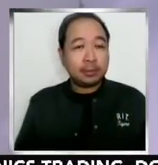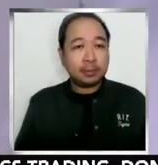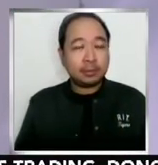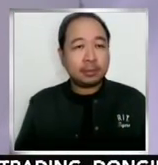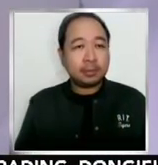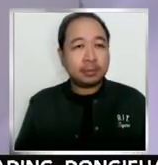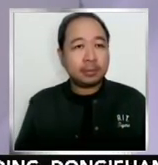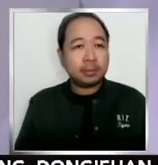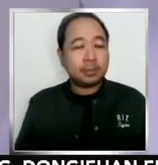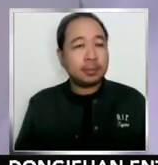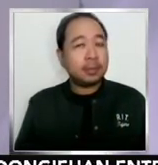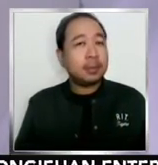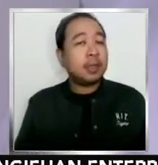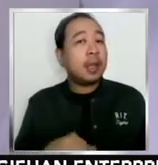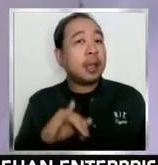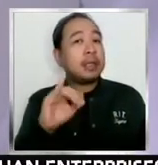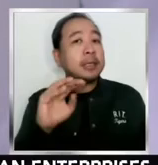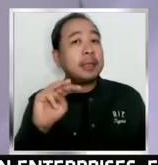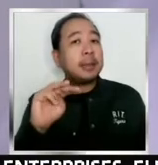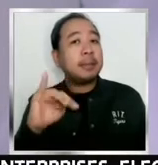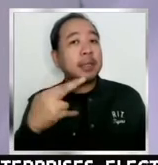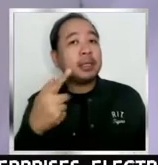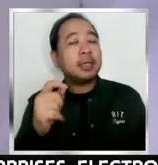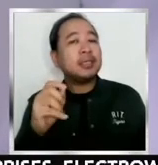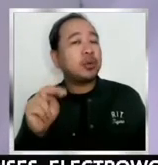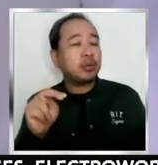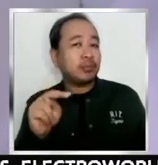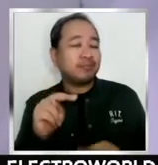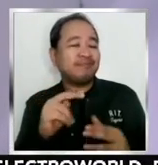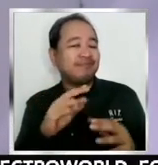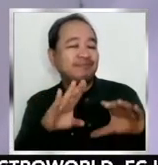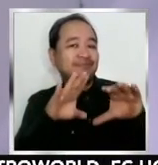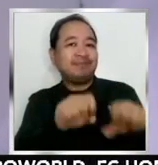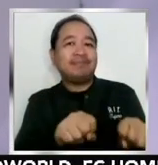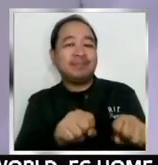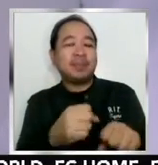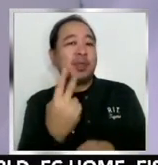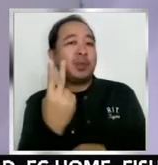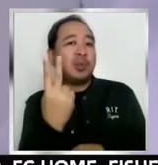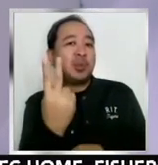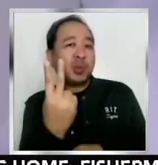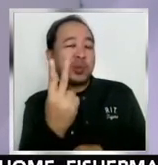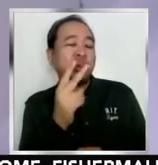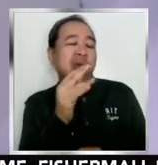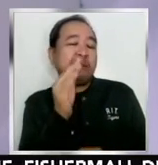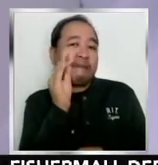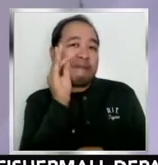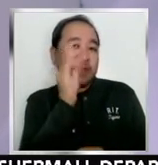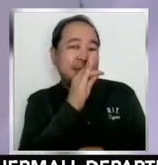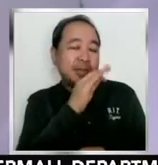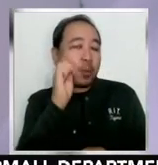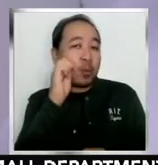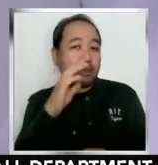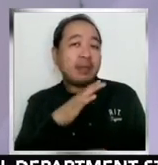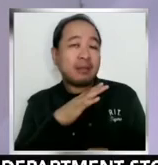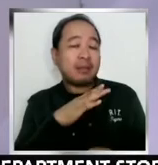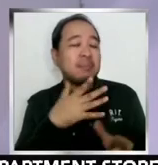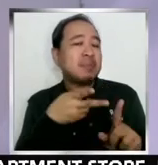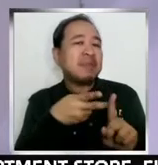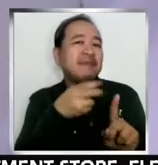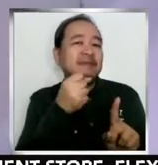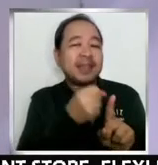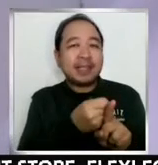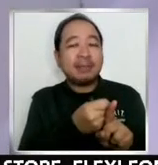Naharang ng Bureau of Immigration ang 2 Pinay na hinihinalang biktima umano ng human trafficking. Pinangakuan daw sila ng trabaho sa mga paaralan at opisina sa